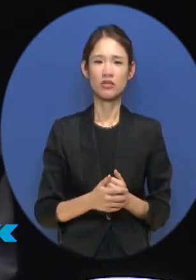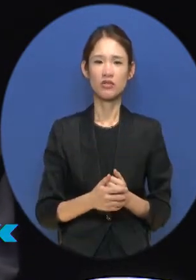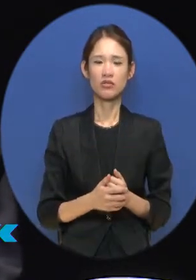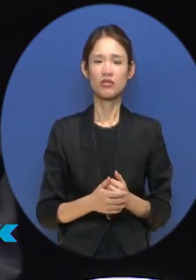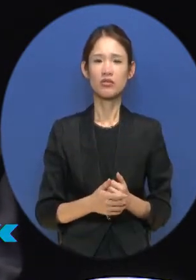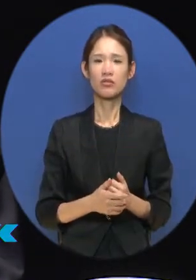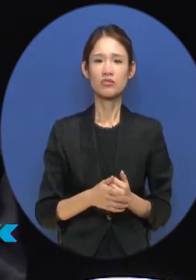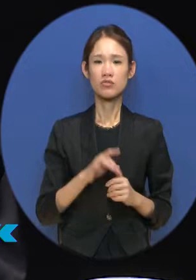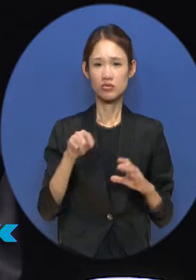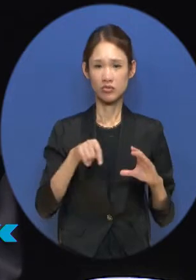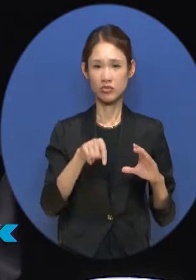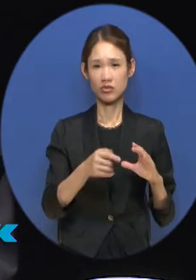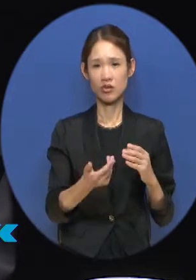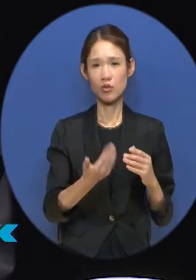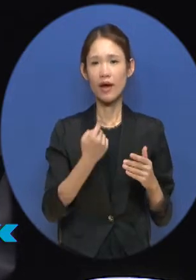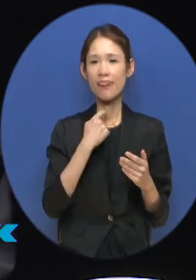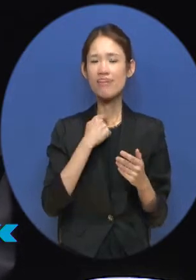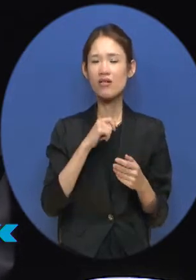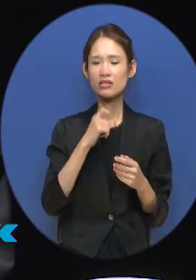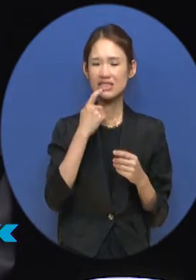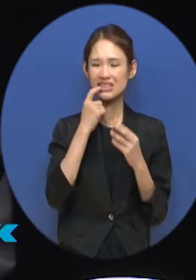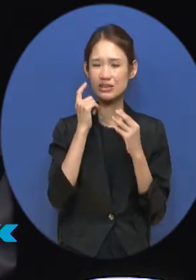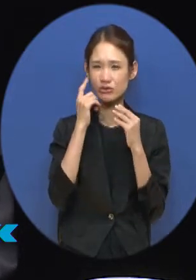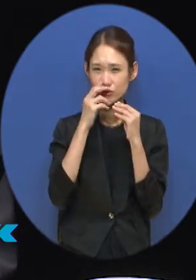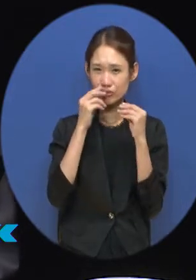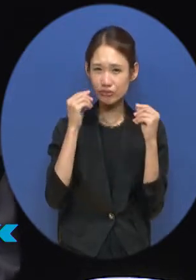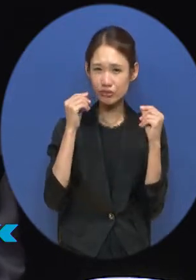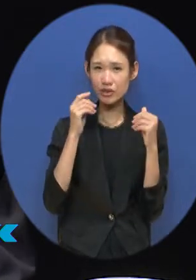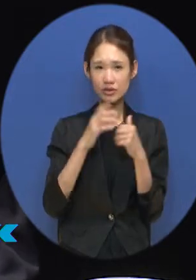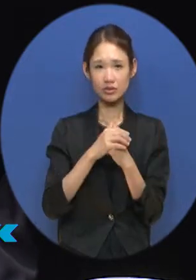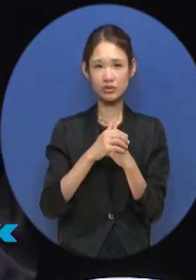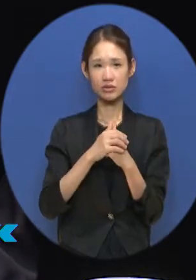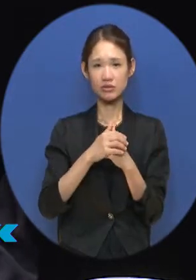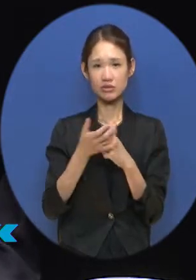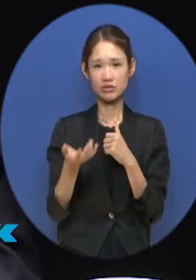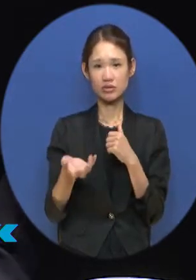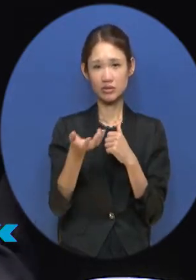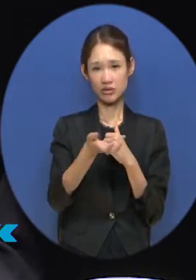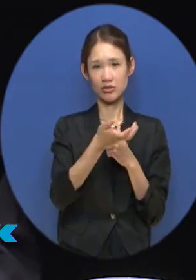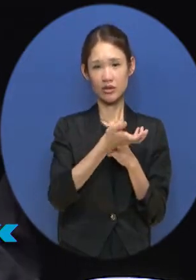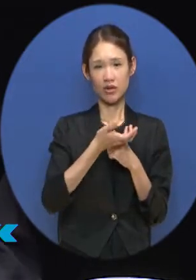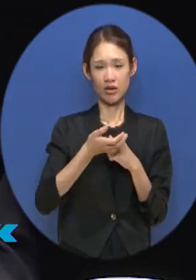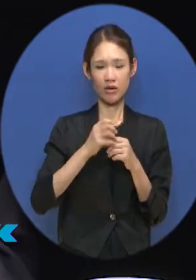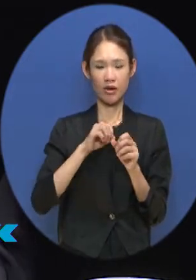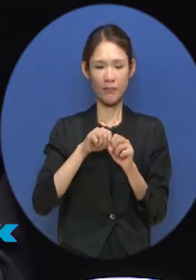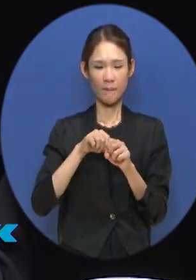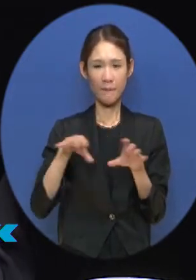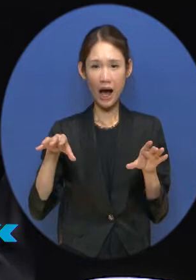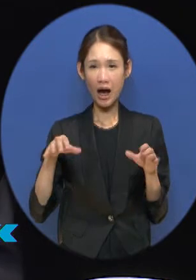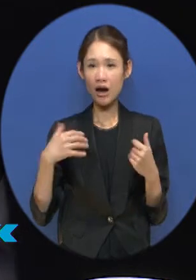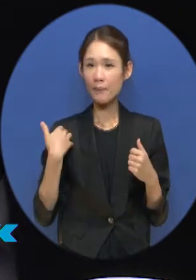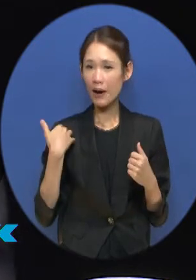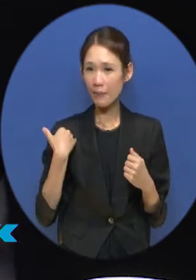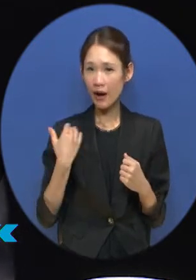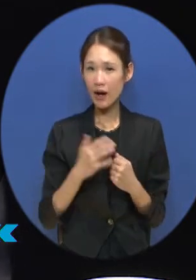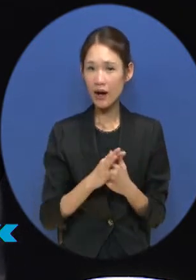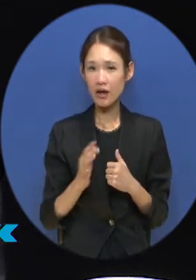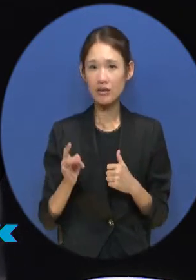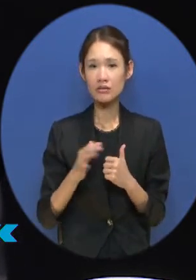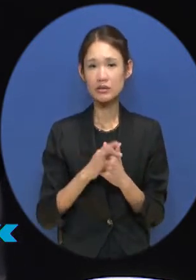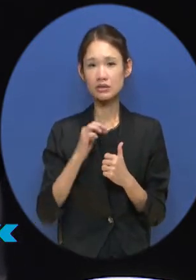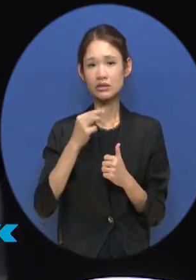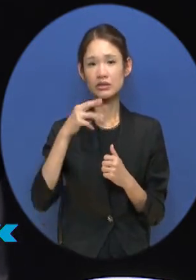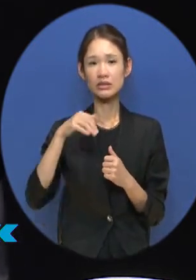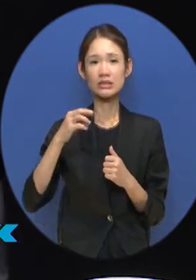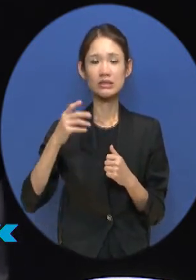거기 터널에서 나왔던 그런 미세먼지들이 승강장으로 해서 대합실로에서 바깥으로 이제 빠져나갈 수 있는 공간이 있었는데 네.